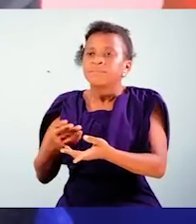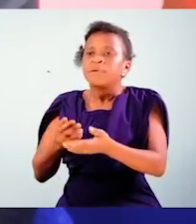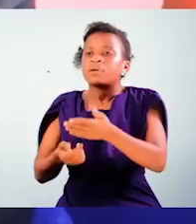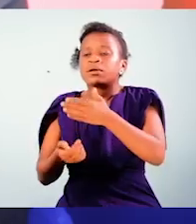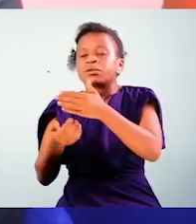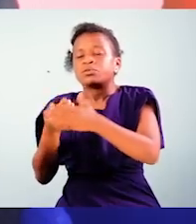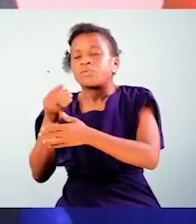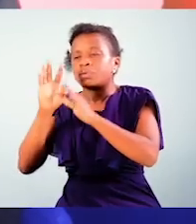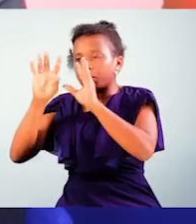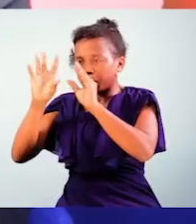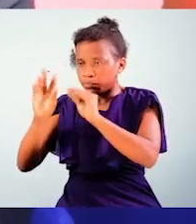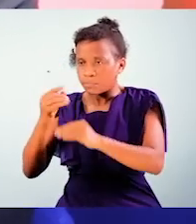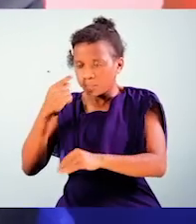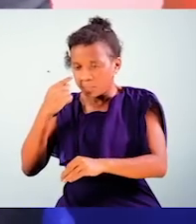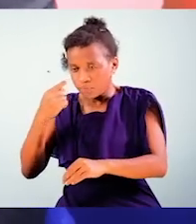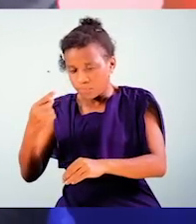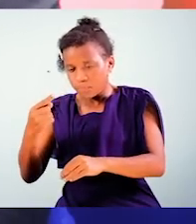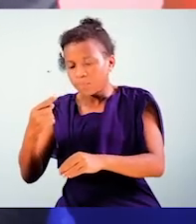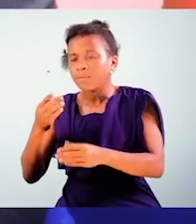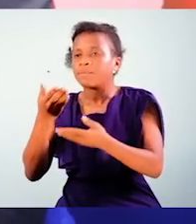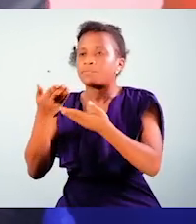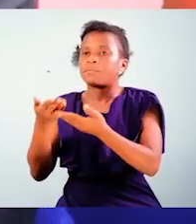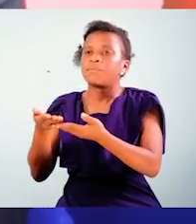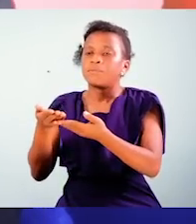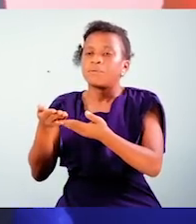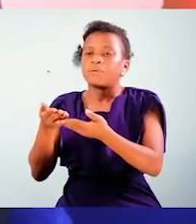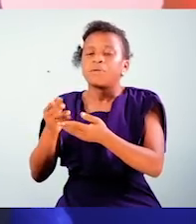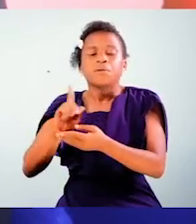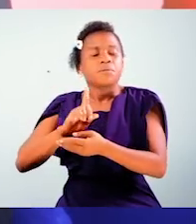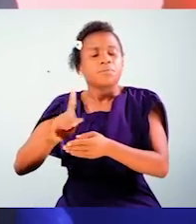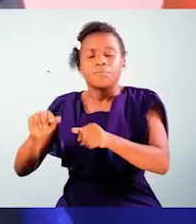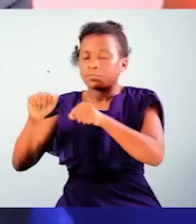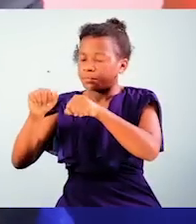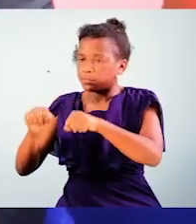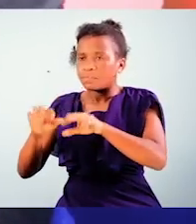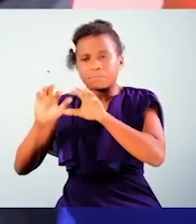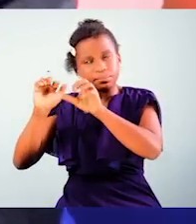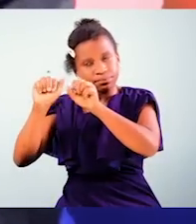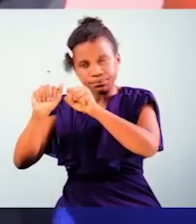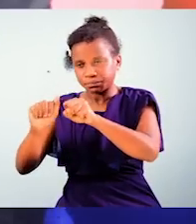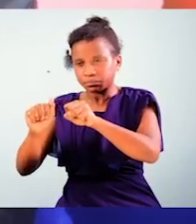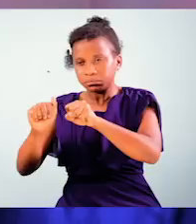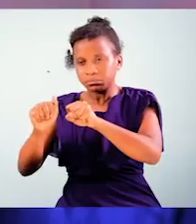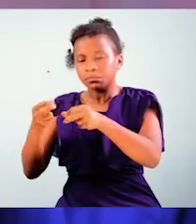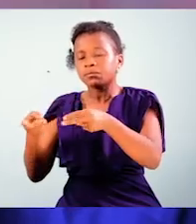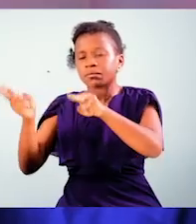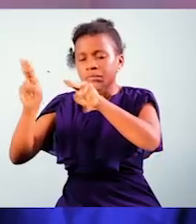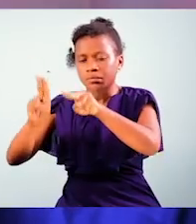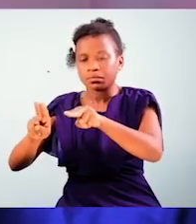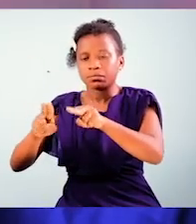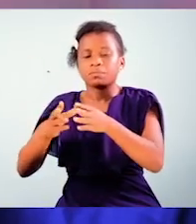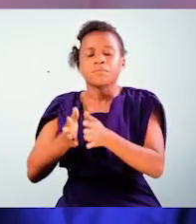Anachokitoa anatoa ripoti alichokiona na mapendekezo. Hashurutishi, hakamati, haweki ndani.